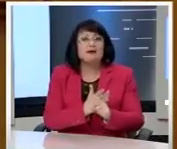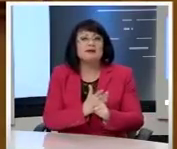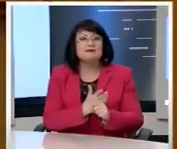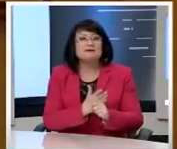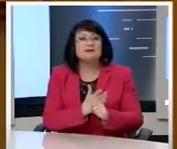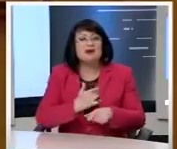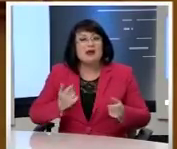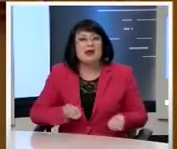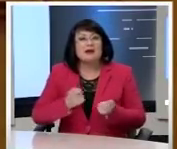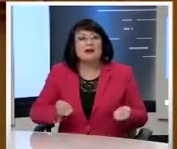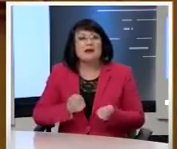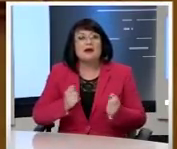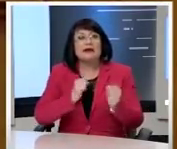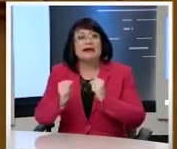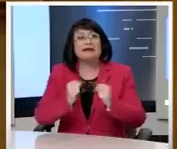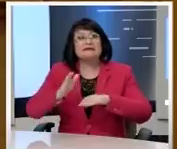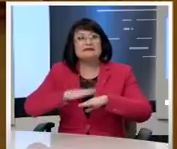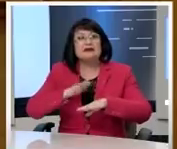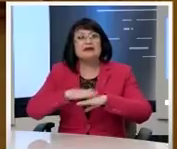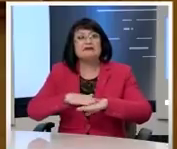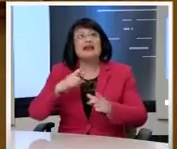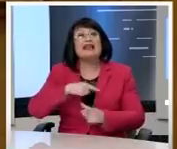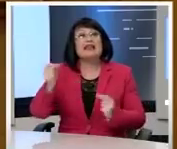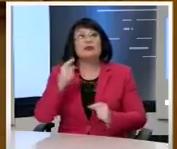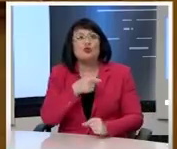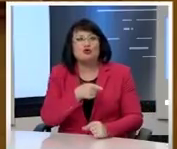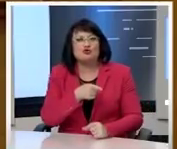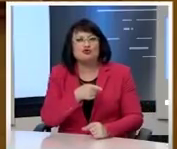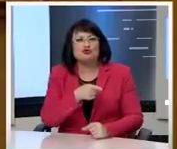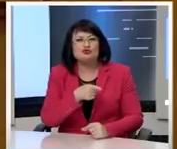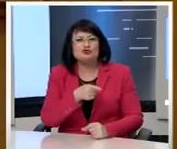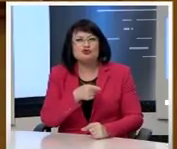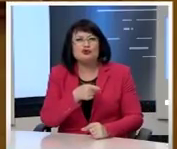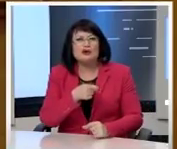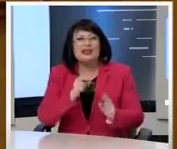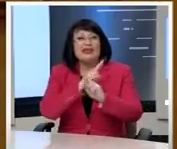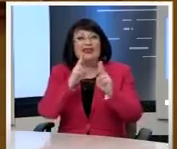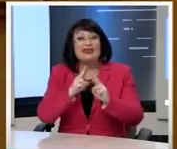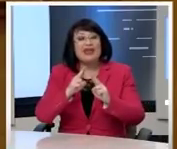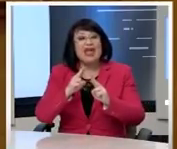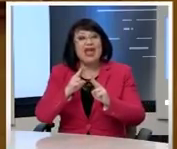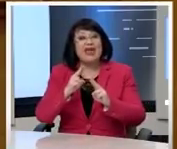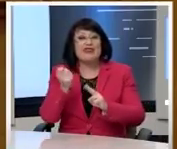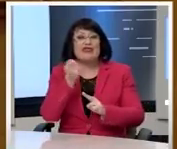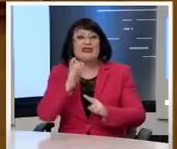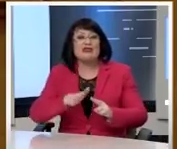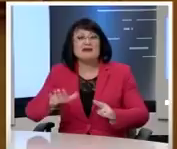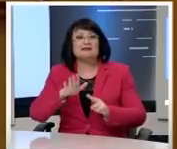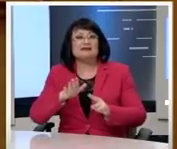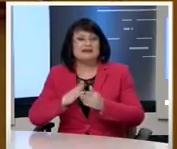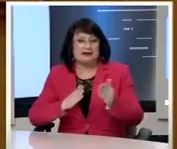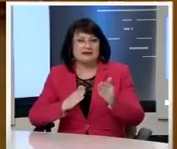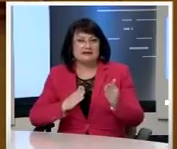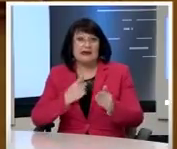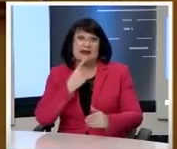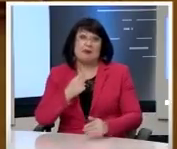οποίοι έκαναν, προκάλεσαν την κρίση και την καταστροφή στην Κύπρο, δεν ήταν διεθνιστές αριστεροί. Για πατριώτες περνούσαν